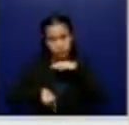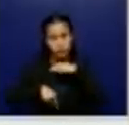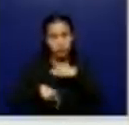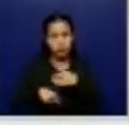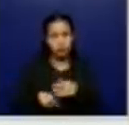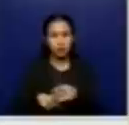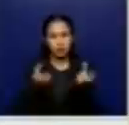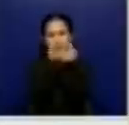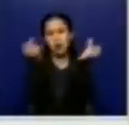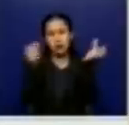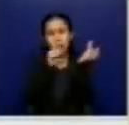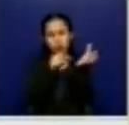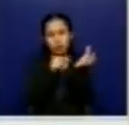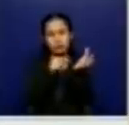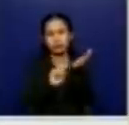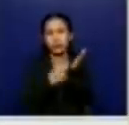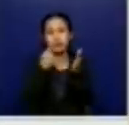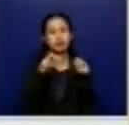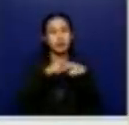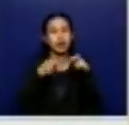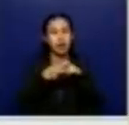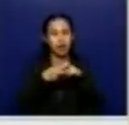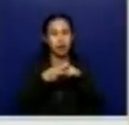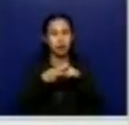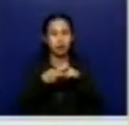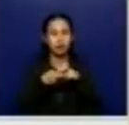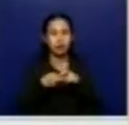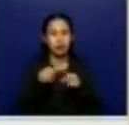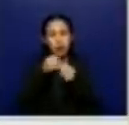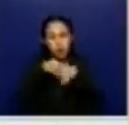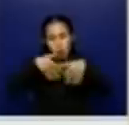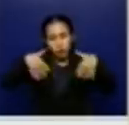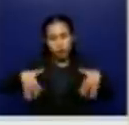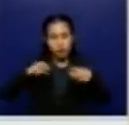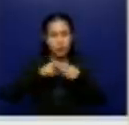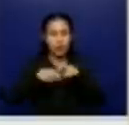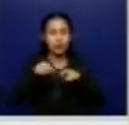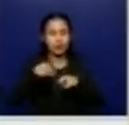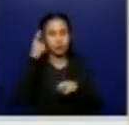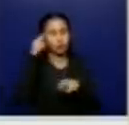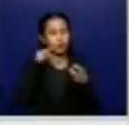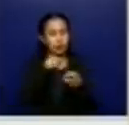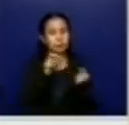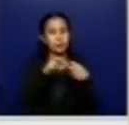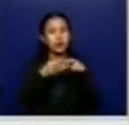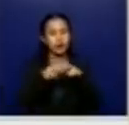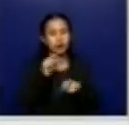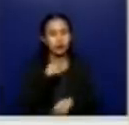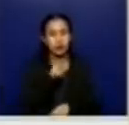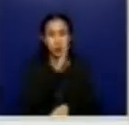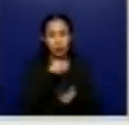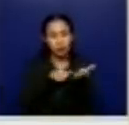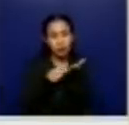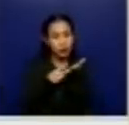รมนูญนี่แหละครับคือรากเหง้าของปัญหาโครงสร้างของการใช้อำนาจอยู่ขณะนี้คือรากเหง้าของปัญหาถ้าท่านไม่แก้ต